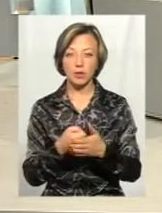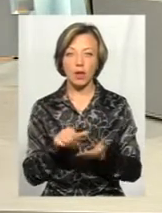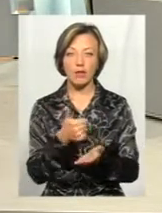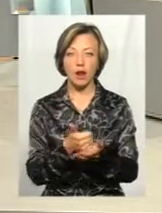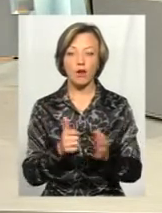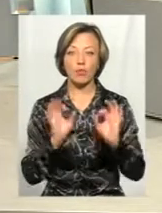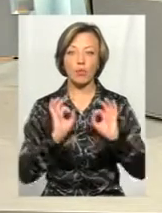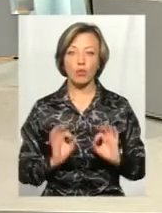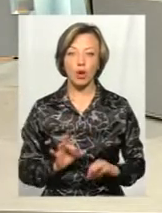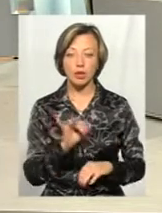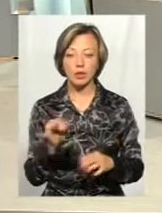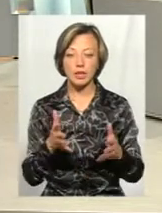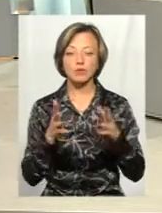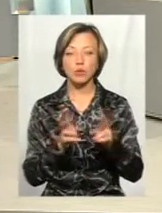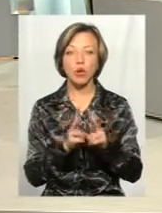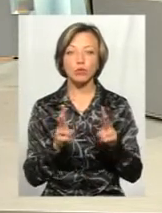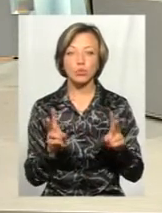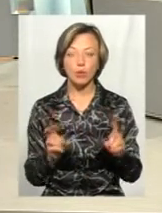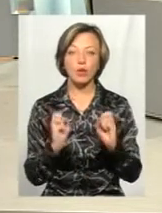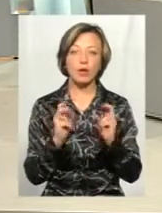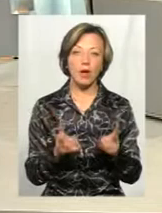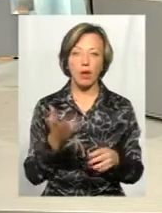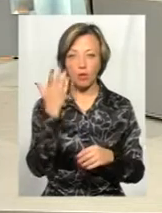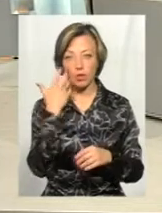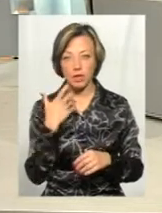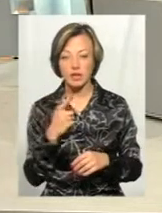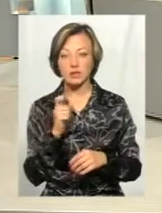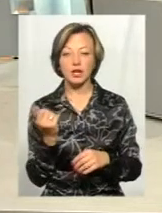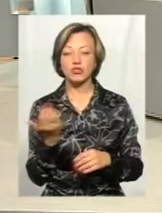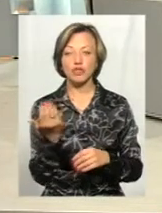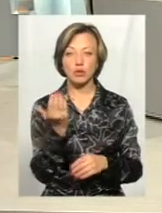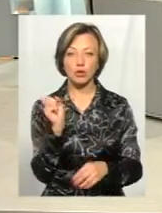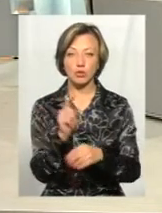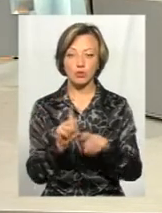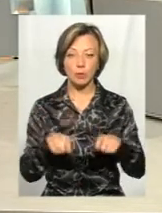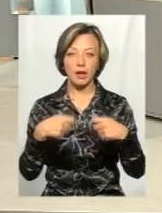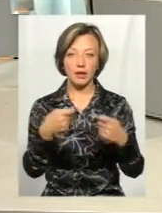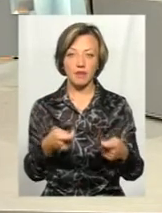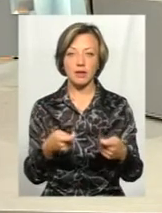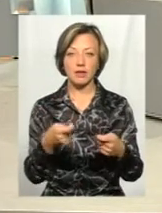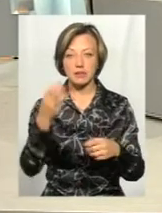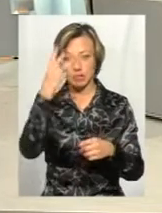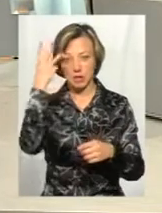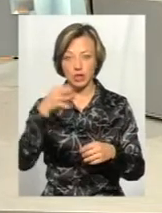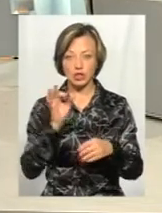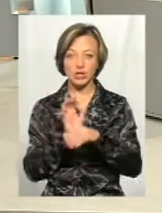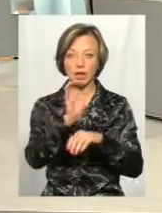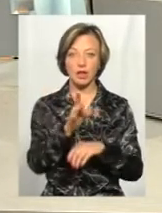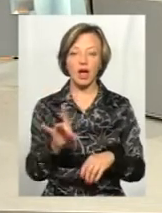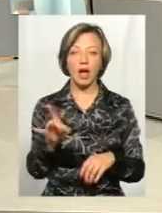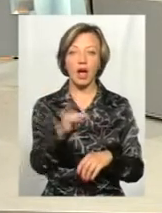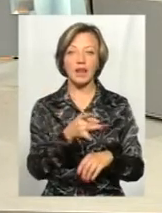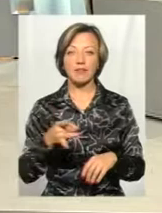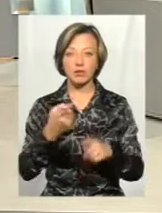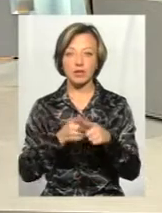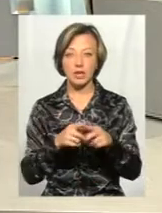Генеральної прокуратури. Ми з'ясуємо, хто, яким чином, коли і за чиїм дорученням передавав з Хмельниччини на Рівненщину